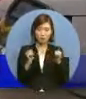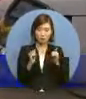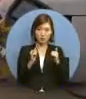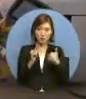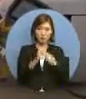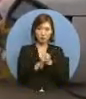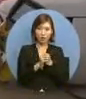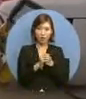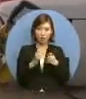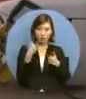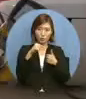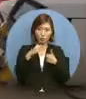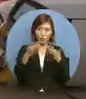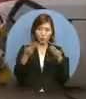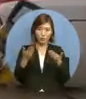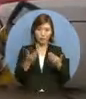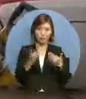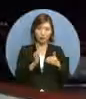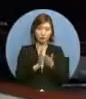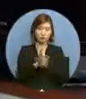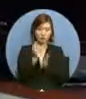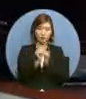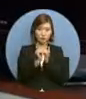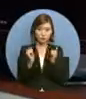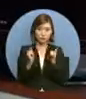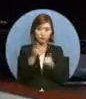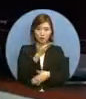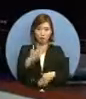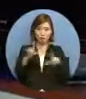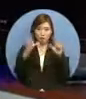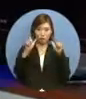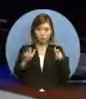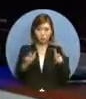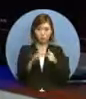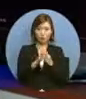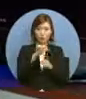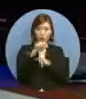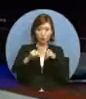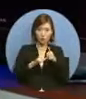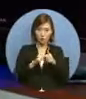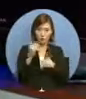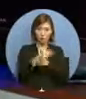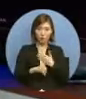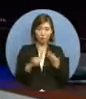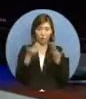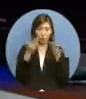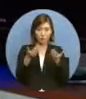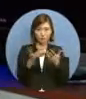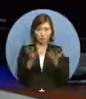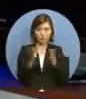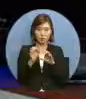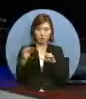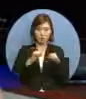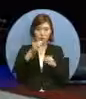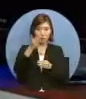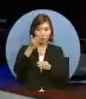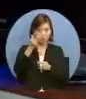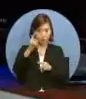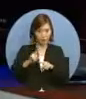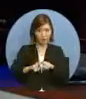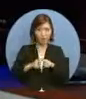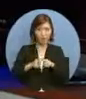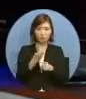전문가 드립니다 저는 제강 동부의 한 경우 노 시민 모임 이라는 그 봉사 단체에서 활동을 하다가